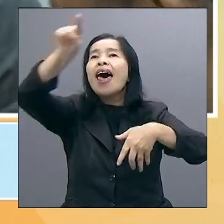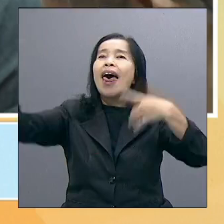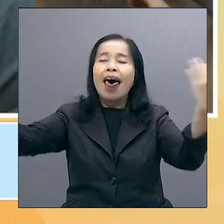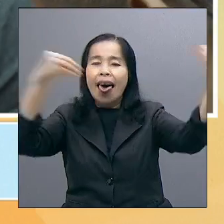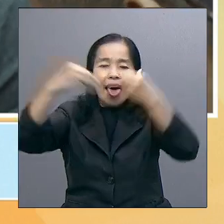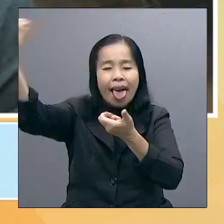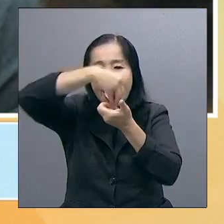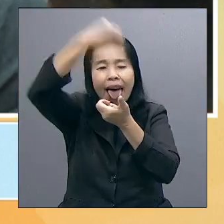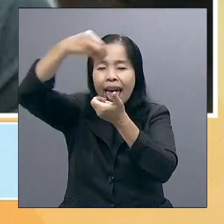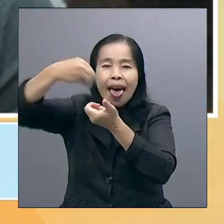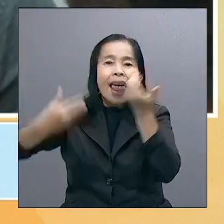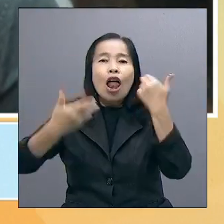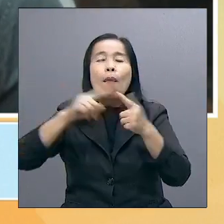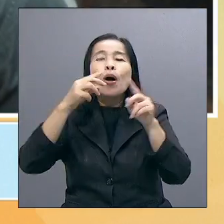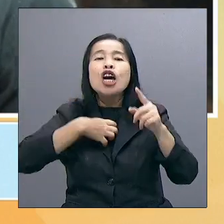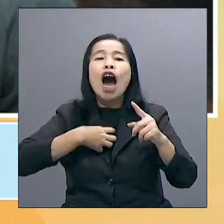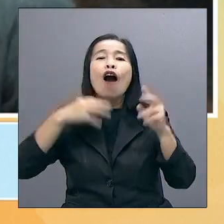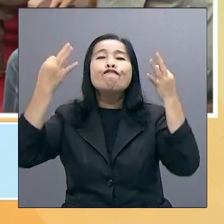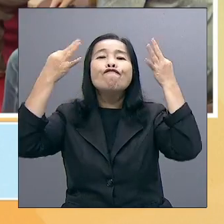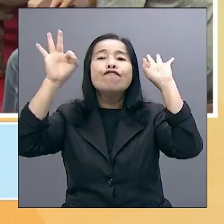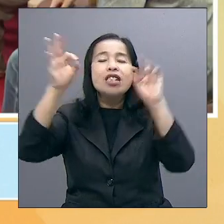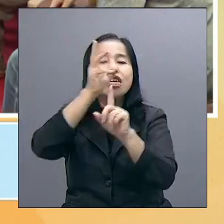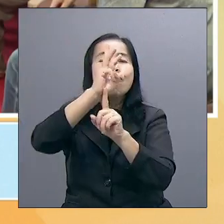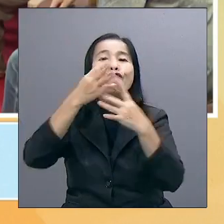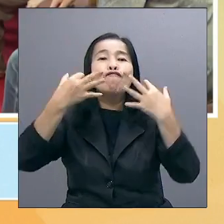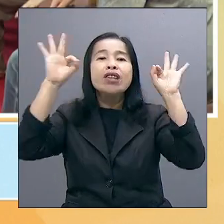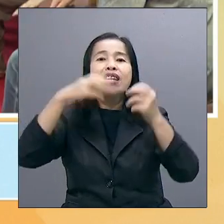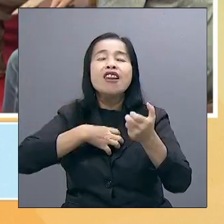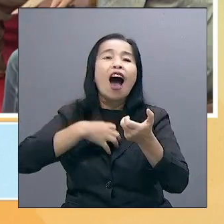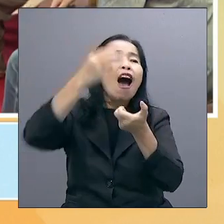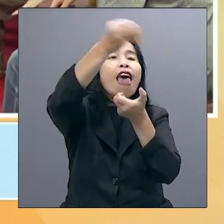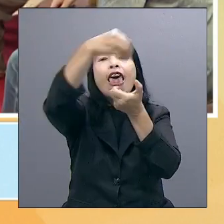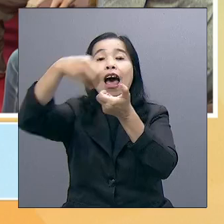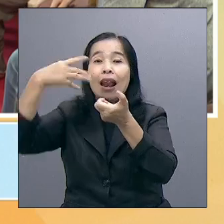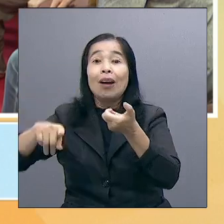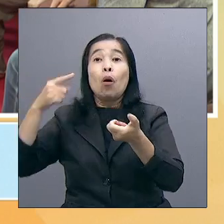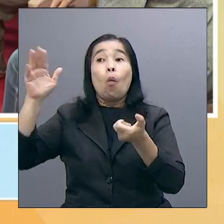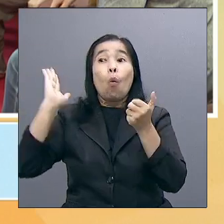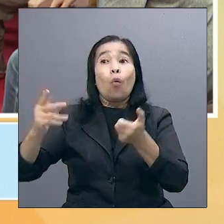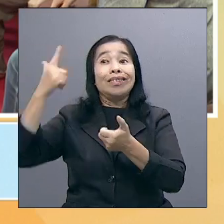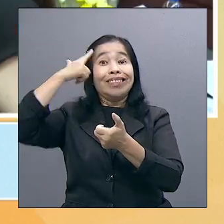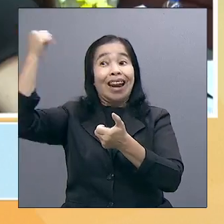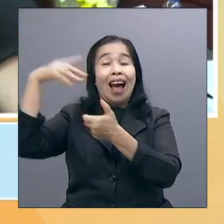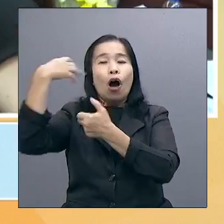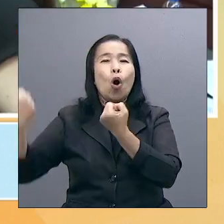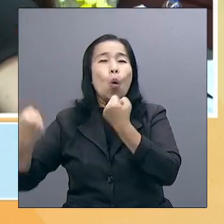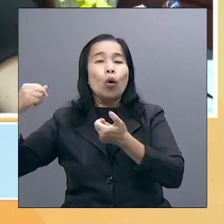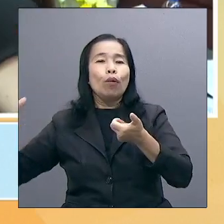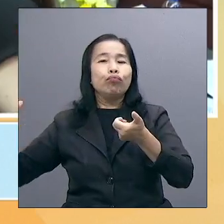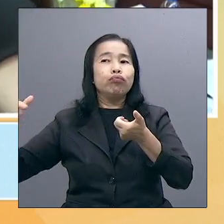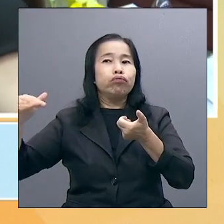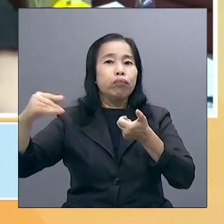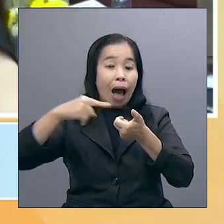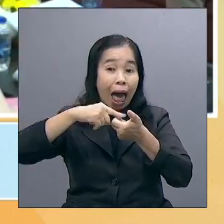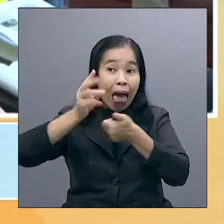ตำรวจเพราวาฟามีตาจิงๆหลัจากผู้สิหายไปแ้ง 2 วันก่อนปรากฏวาเมอวานจับได้ทันทีแต่ไมแ่ใจวา